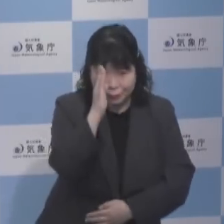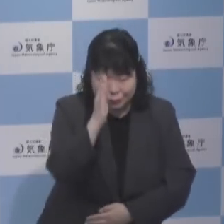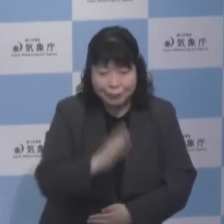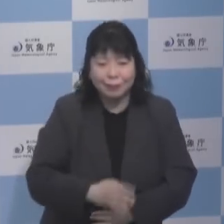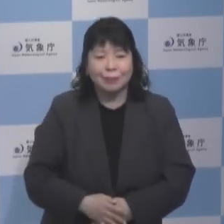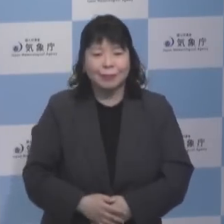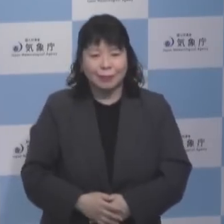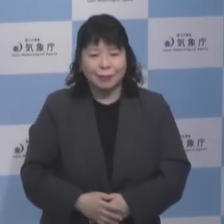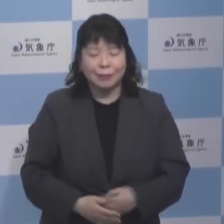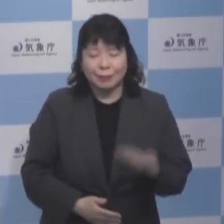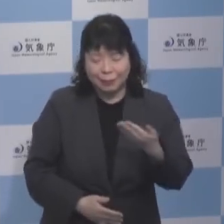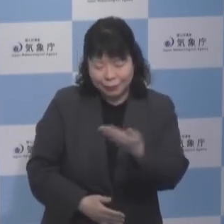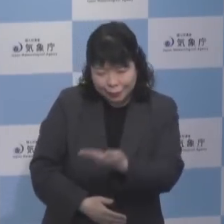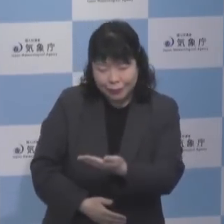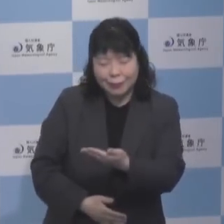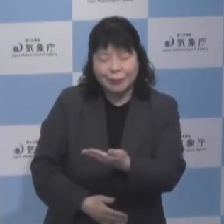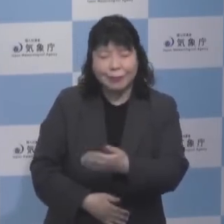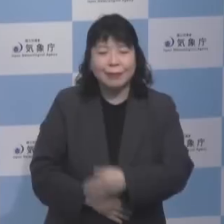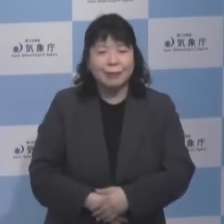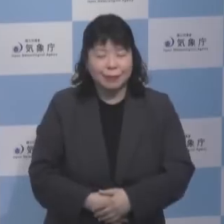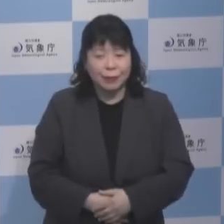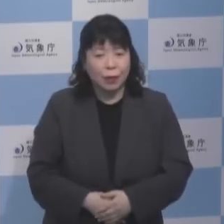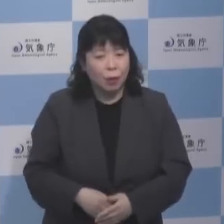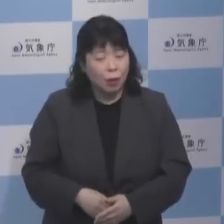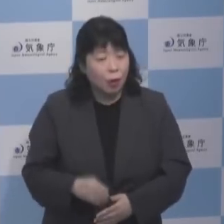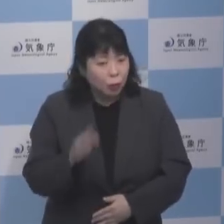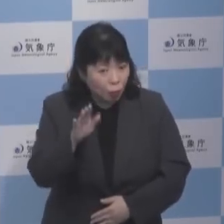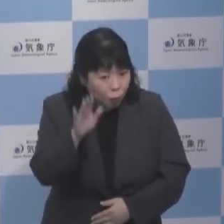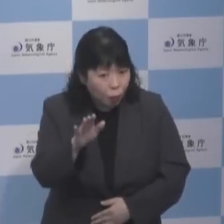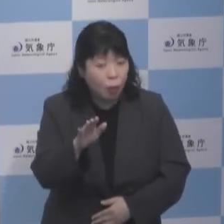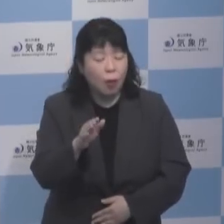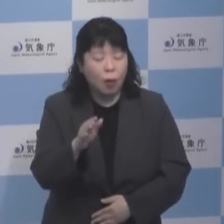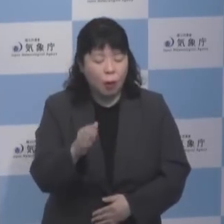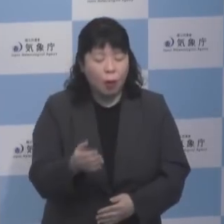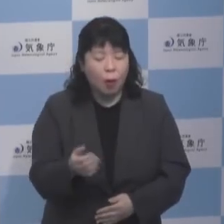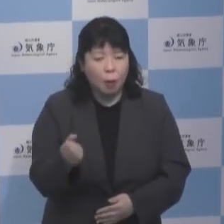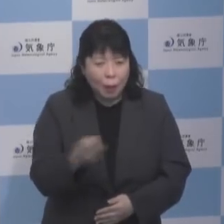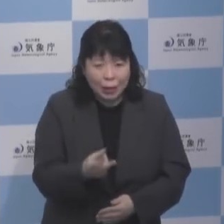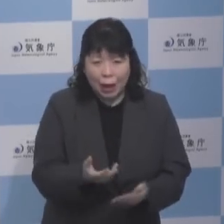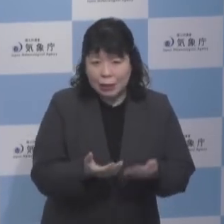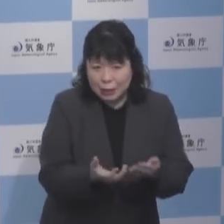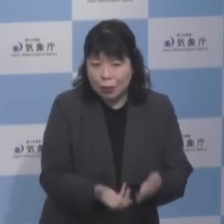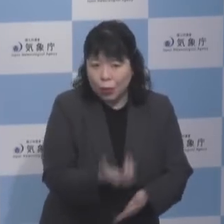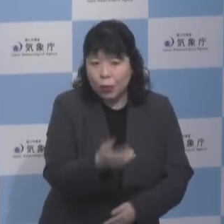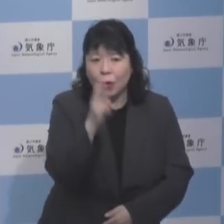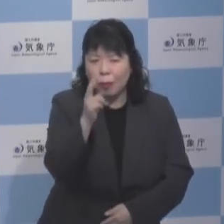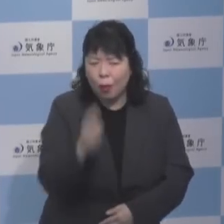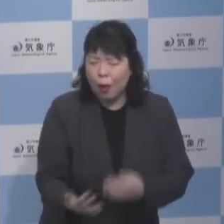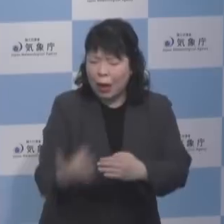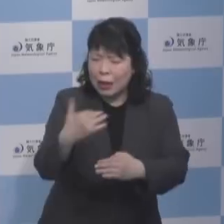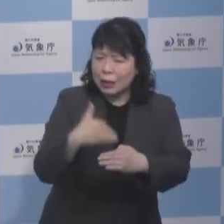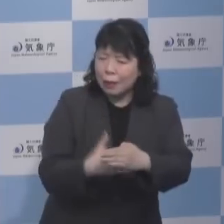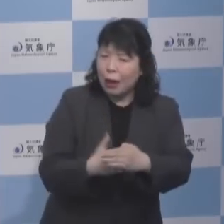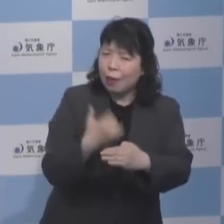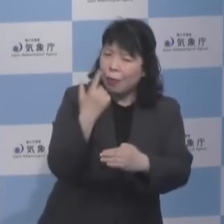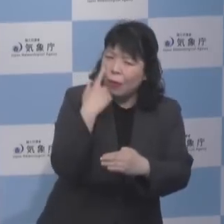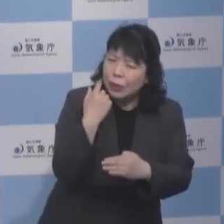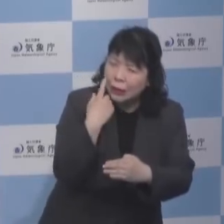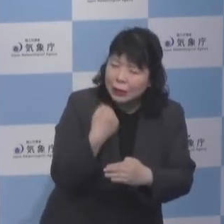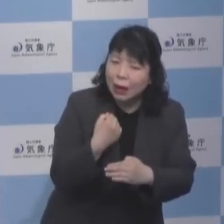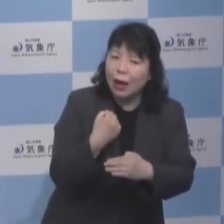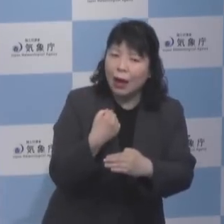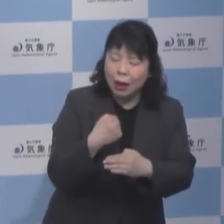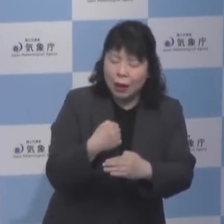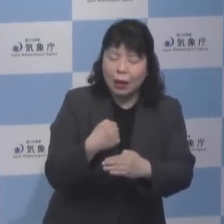てになりますけれども、あの、まあ、今後も地震が続く可能性があるで、津波についてはちょっとあのケースバイケースではありますけれども、その点踏まえて改